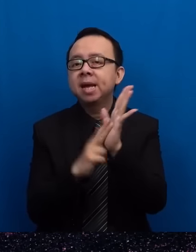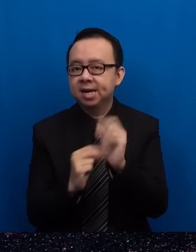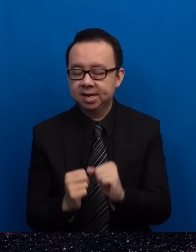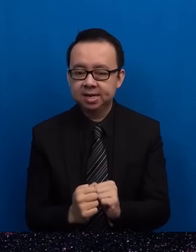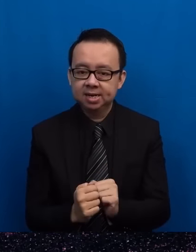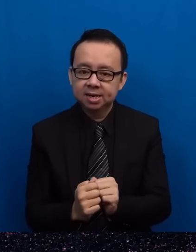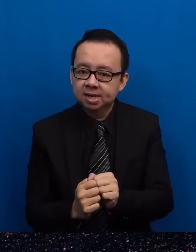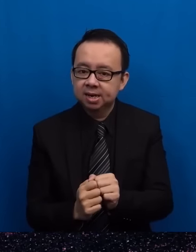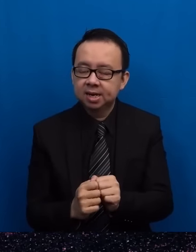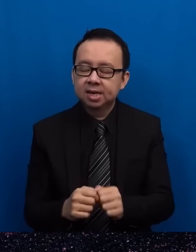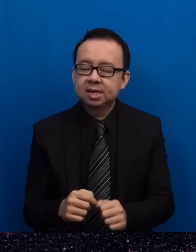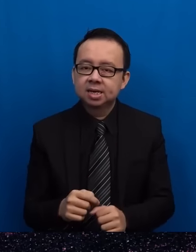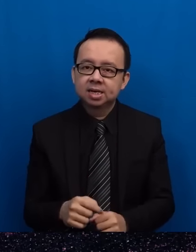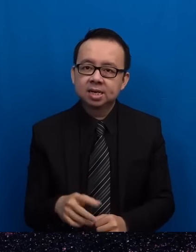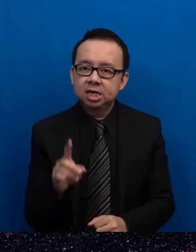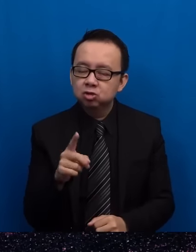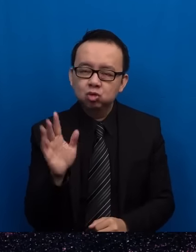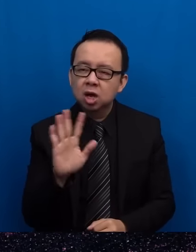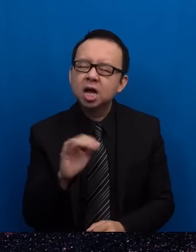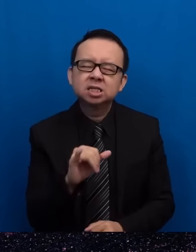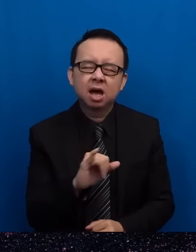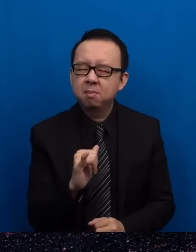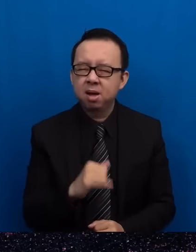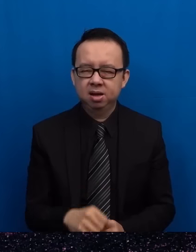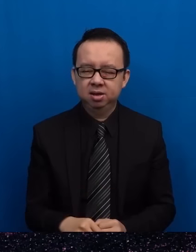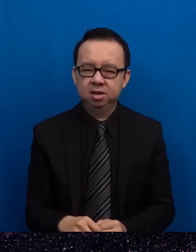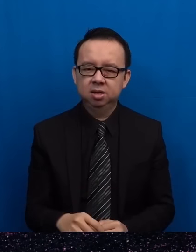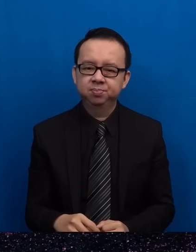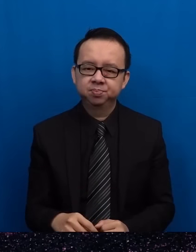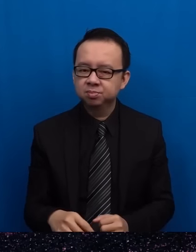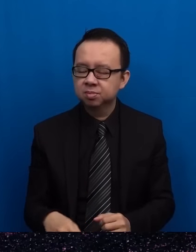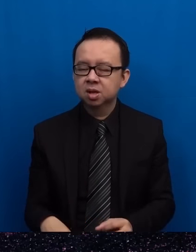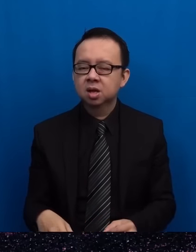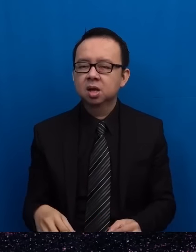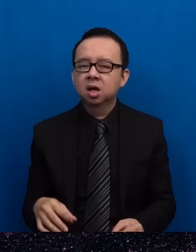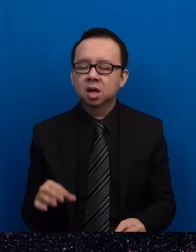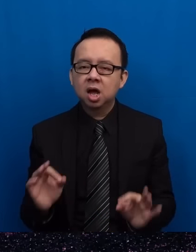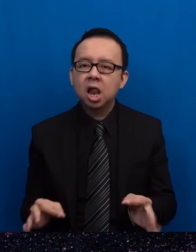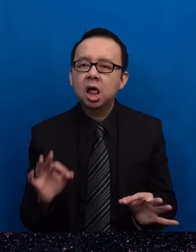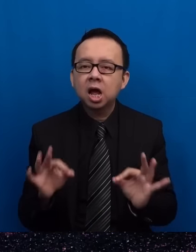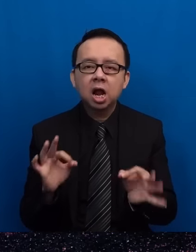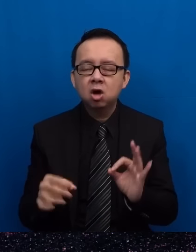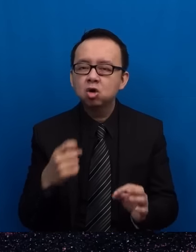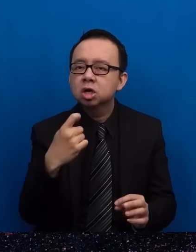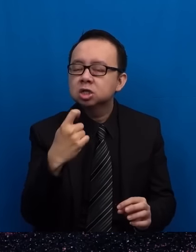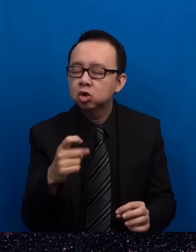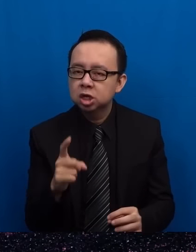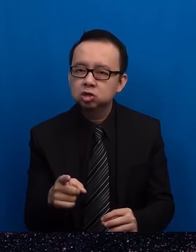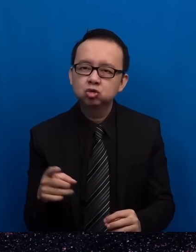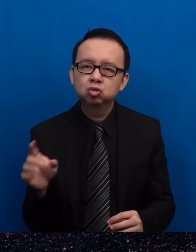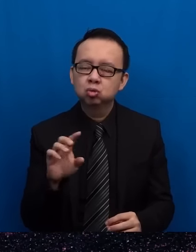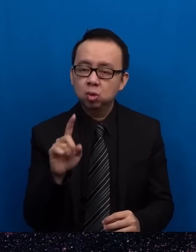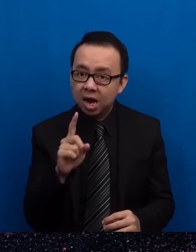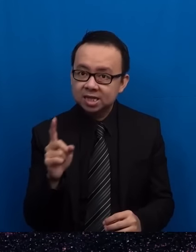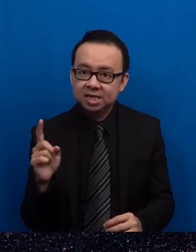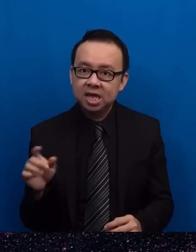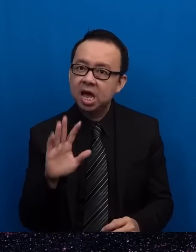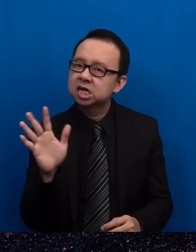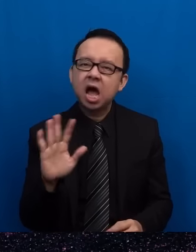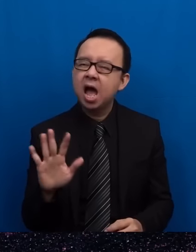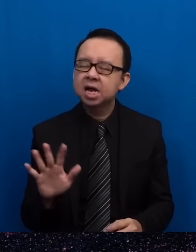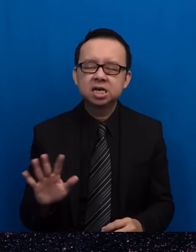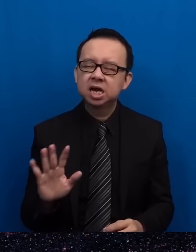Perbedaannya itu ada. Kalau ketoklah itu berarti stoknya habis di swalayan. Kita harus sengaja mengetok pintu orang. Kamu